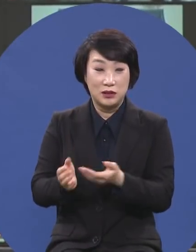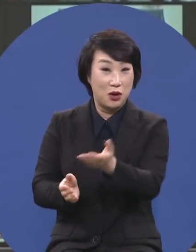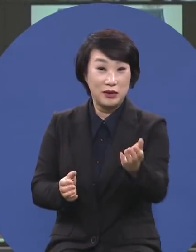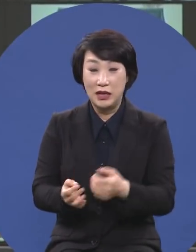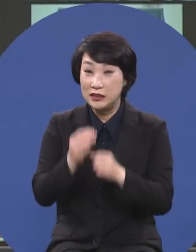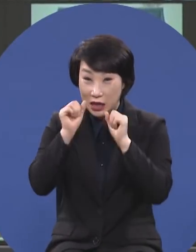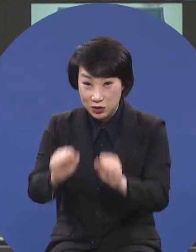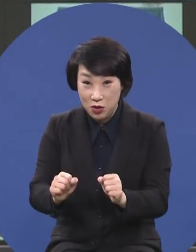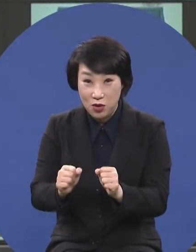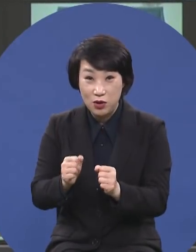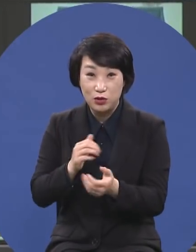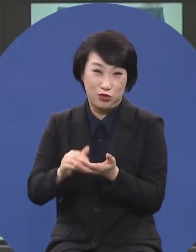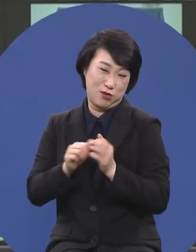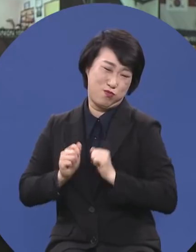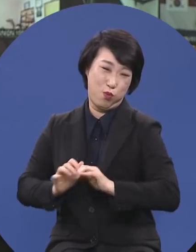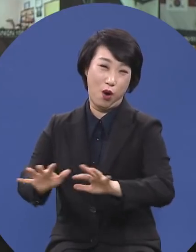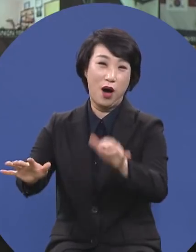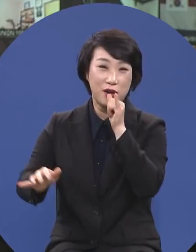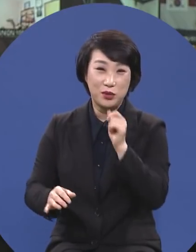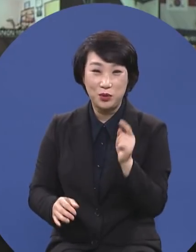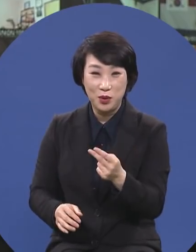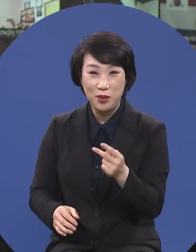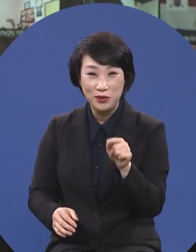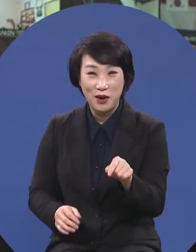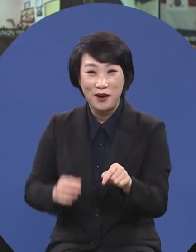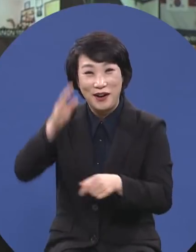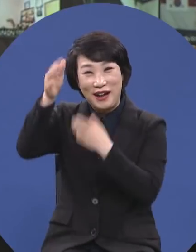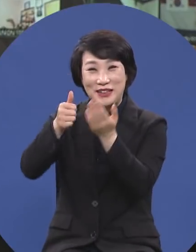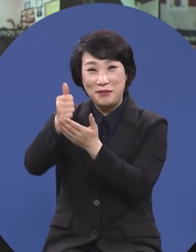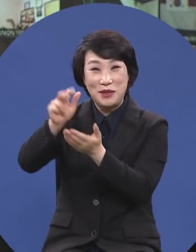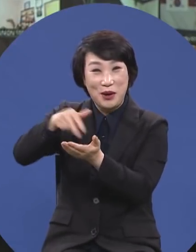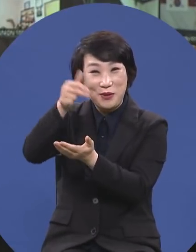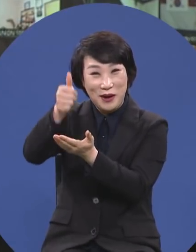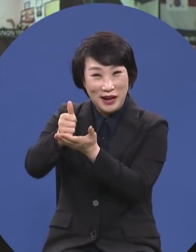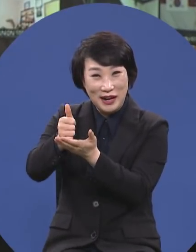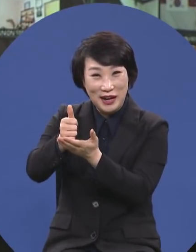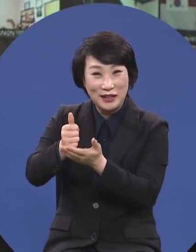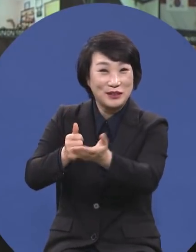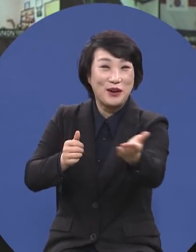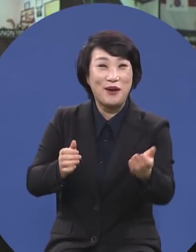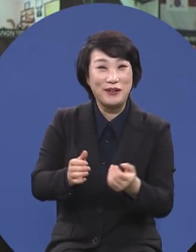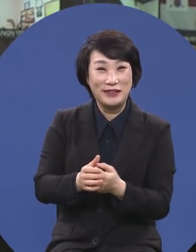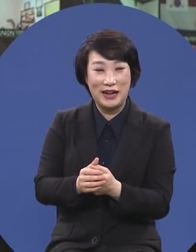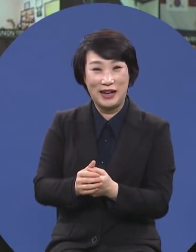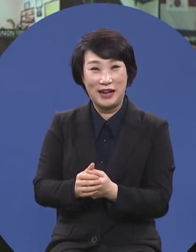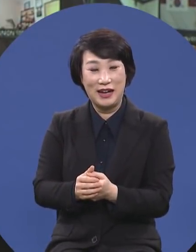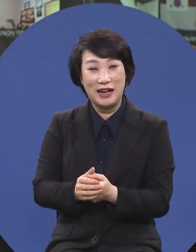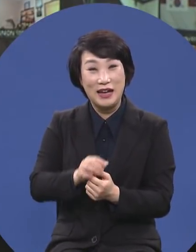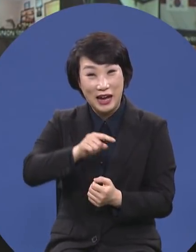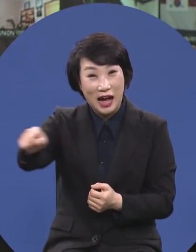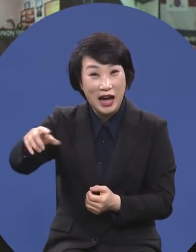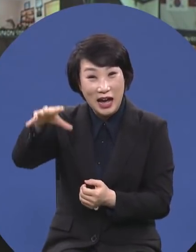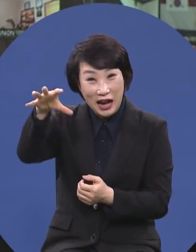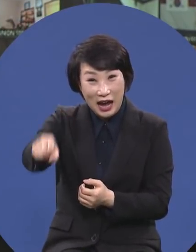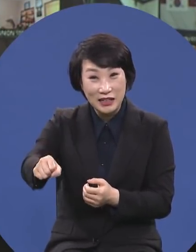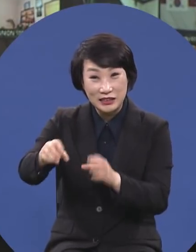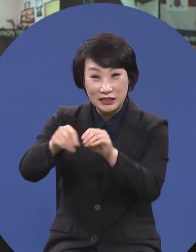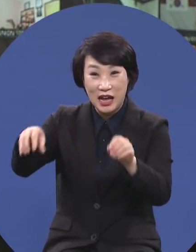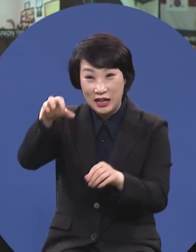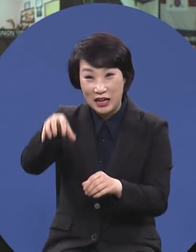생존하며 번성할 것이요, 또 네 하나님 여호와께서 네가 가서 얻을